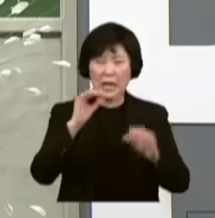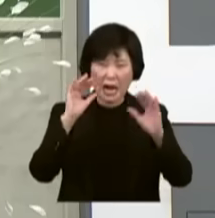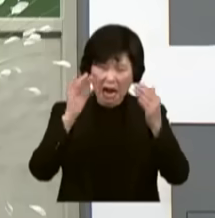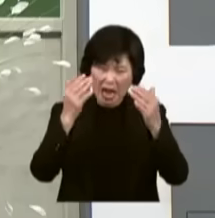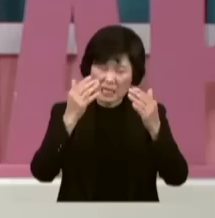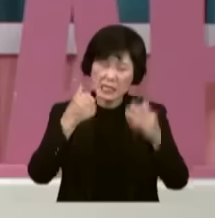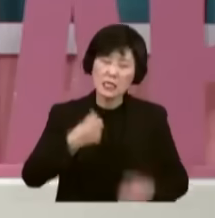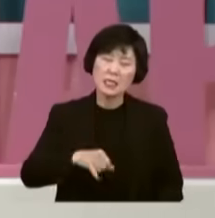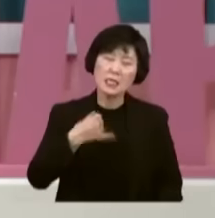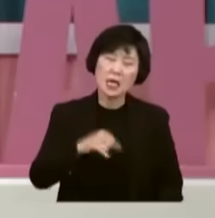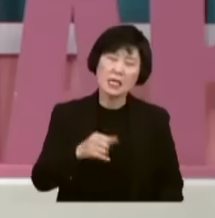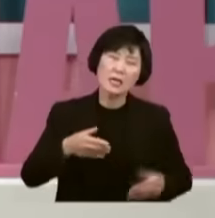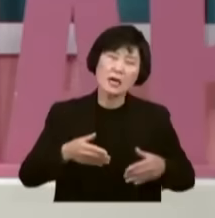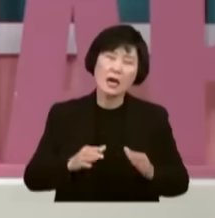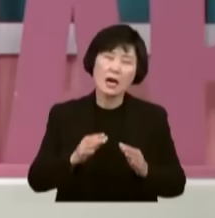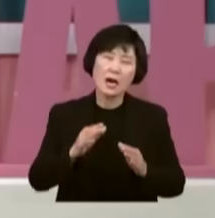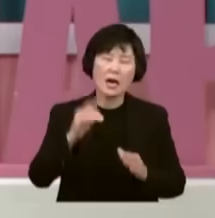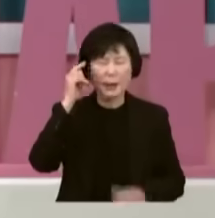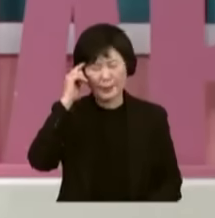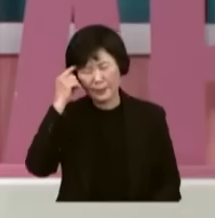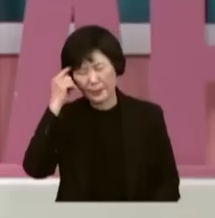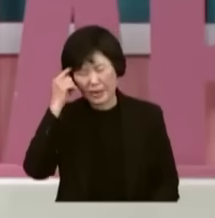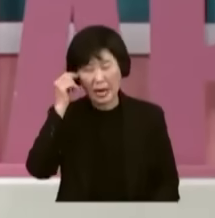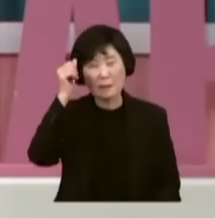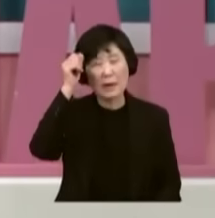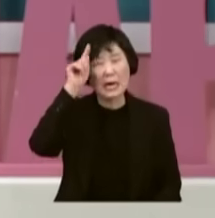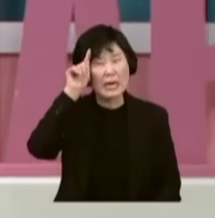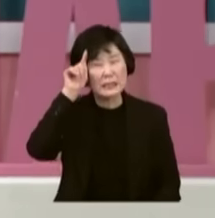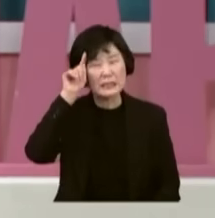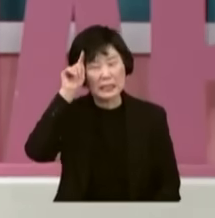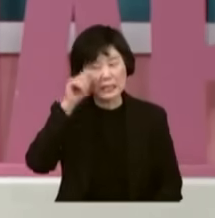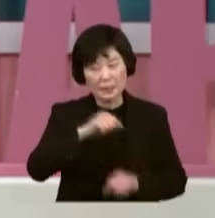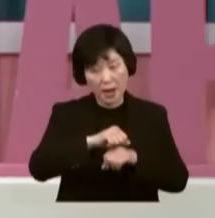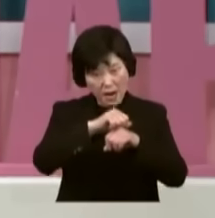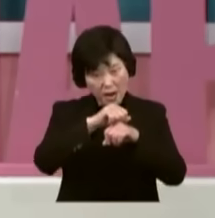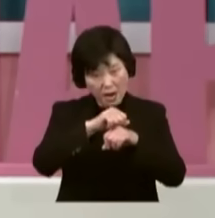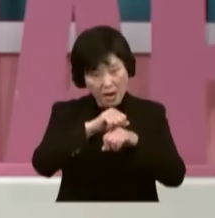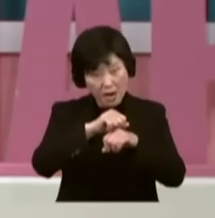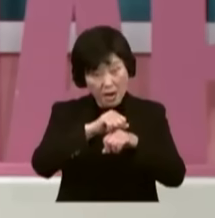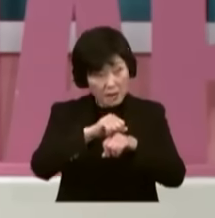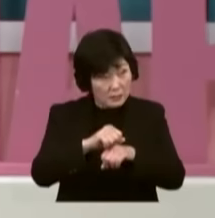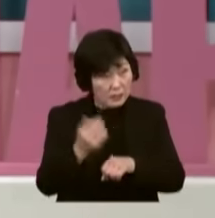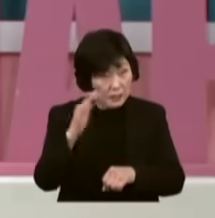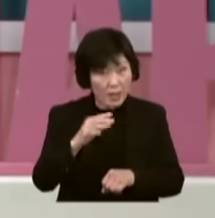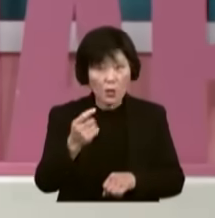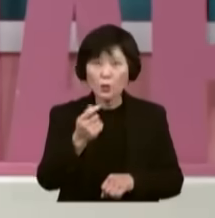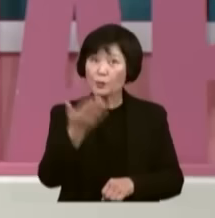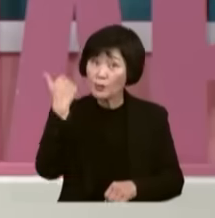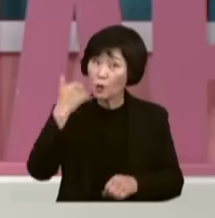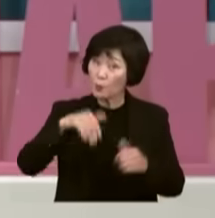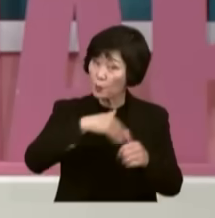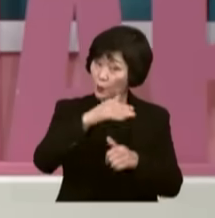그리워하면서 그렇게 보는 게 딱 생각나니까 그리고 이거랑 조금 아까 그 분위기랑 합치니까 뭔가 일이 일어난 거야. 그래서